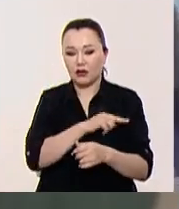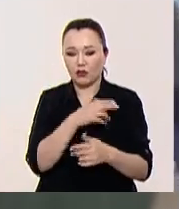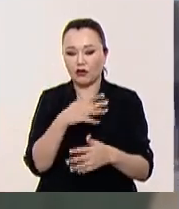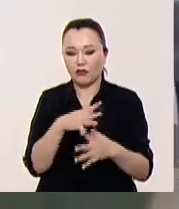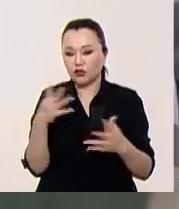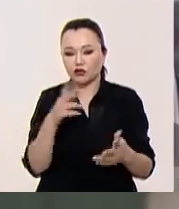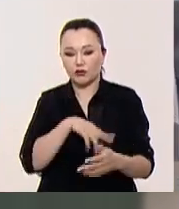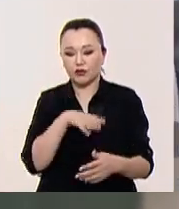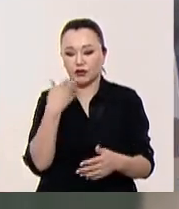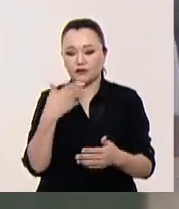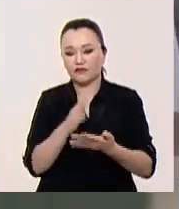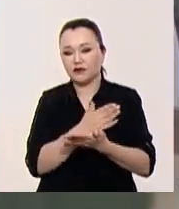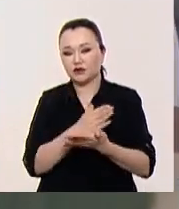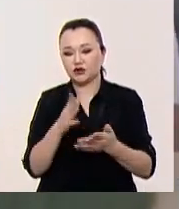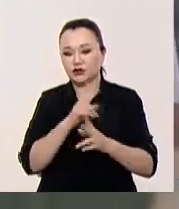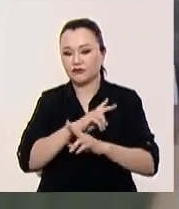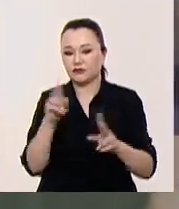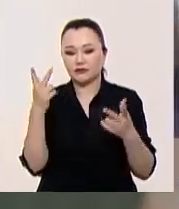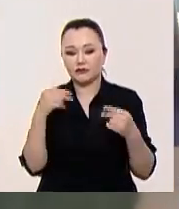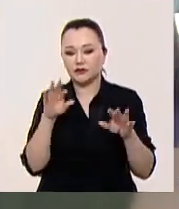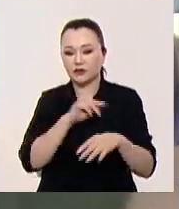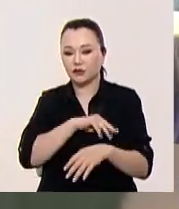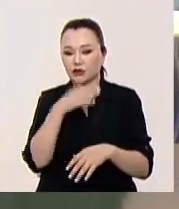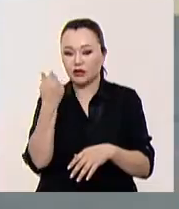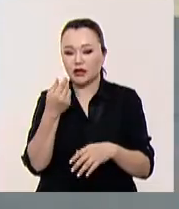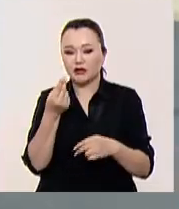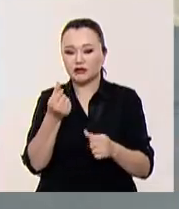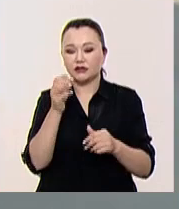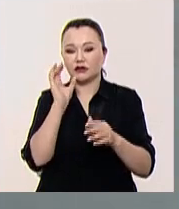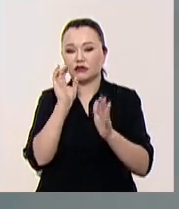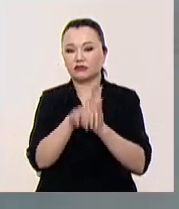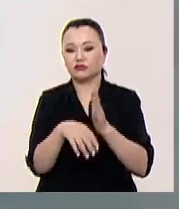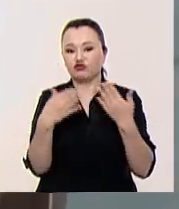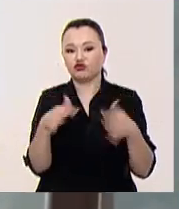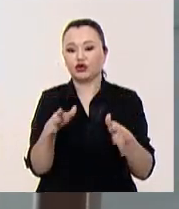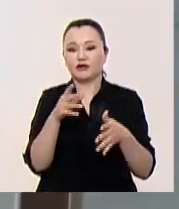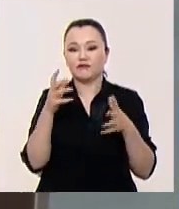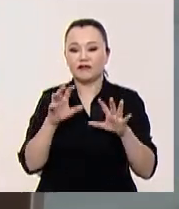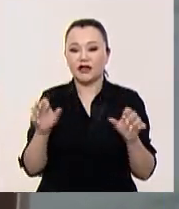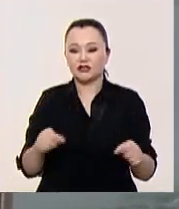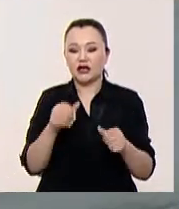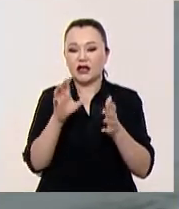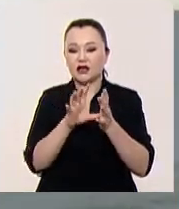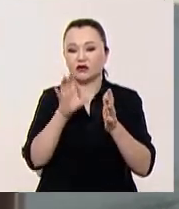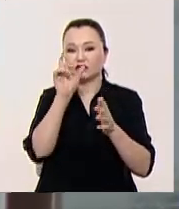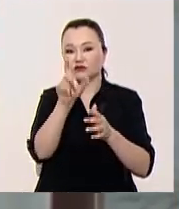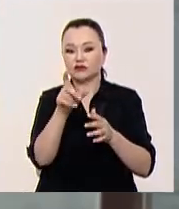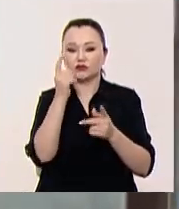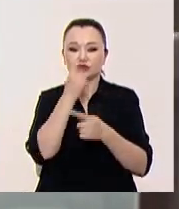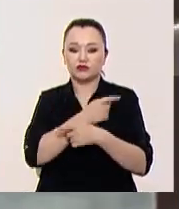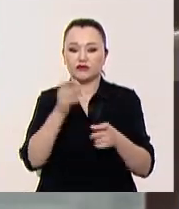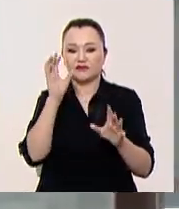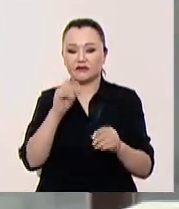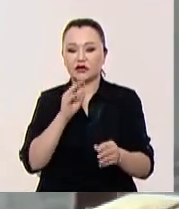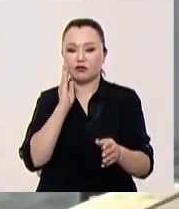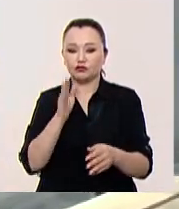не работают, вообще нигде не работают. Деньги влупили. Билік электрондық тақтайшаларды орнатқан кезде халыққа қажетті ақпараттың барлығы болады